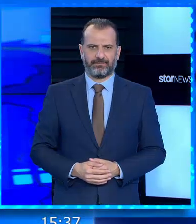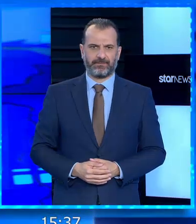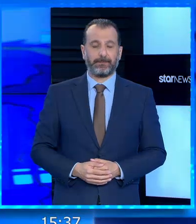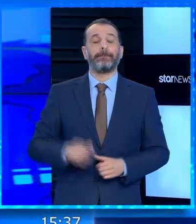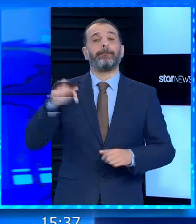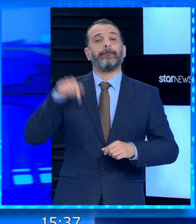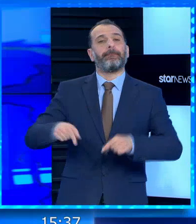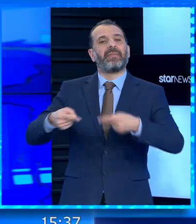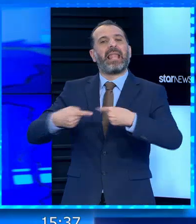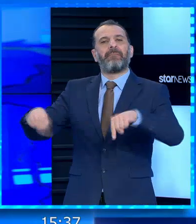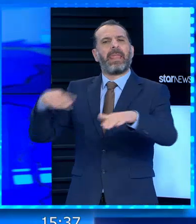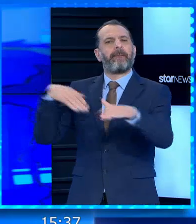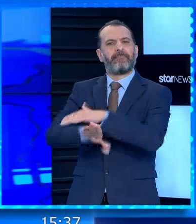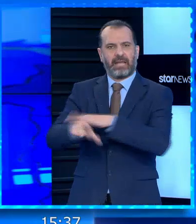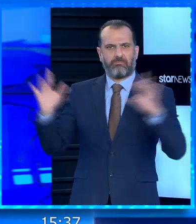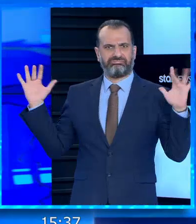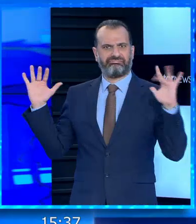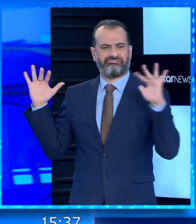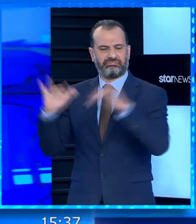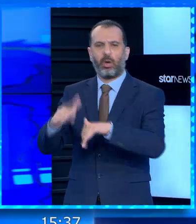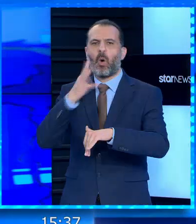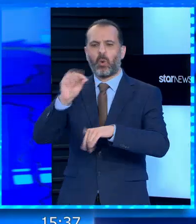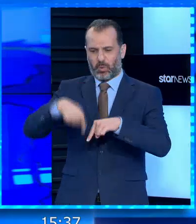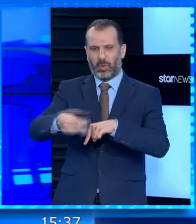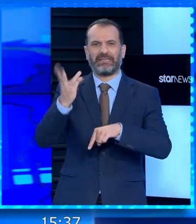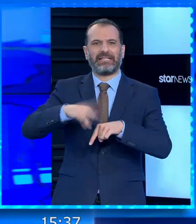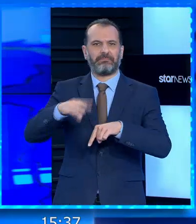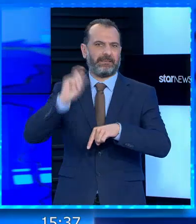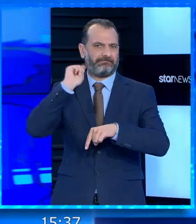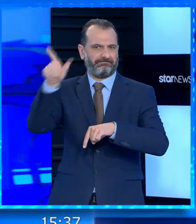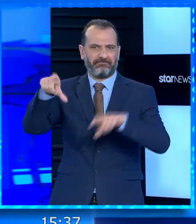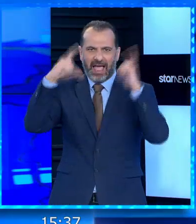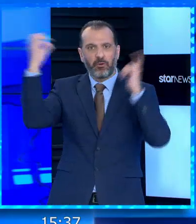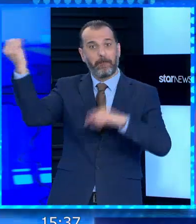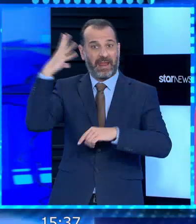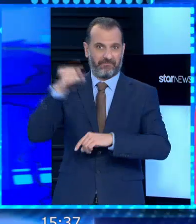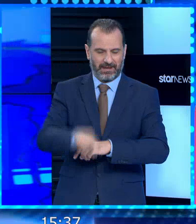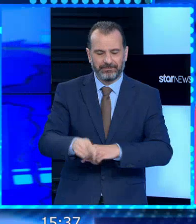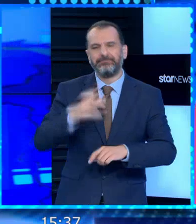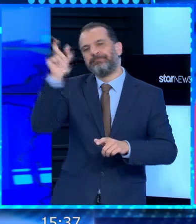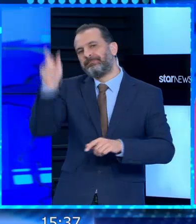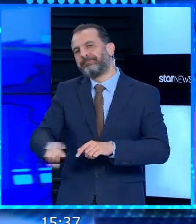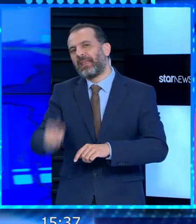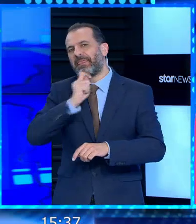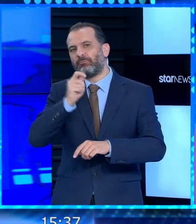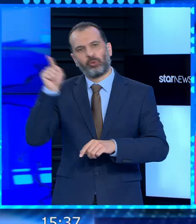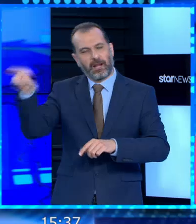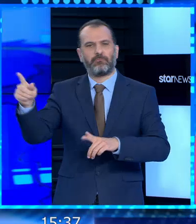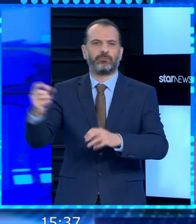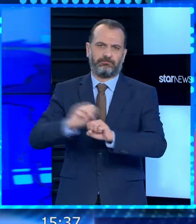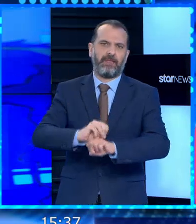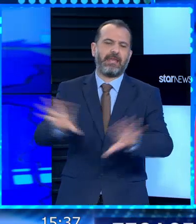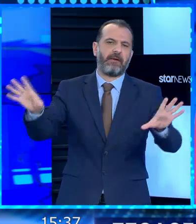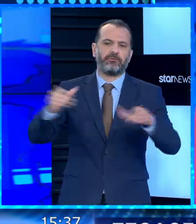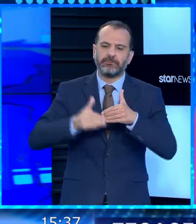Αυξημένη είναι η κίνηση στο λιμάνι του Πειραιά λόγω του τριημέρου του Αγίου Πνεύματος. Θα συνδεθούμε με τον Γιώργο Σαραντάκο. Γιώργο, έχεις όλα τα στοιχεία για να μας